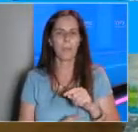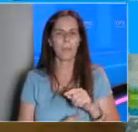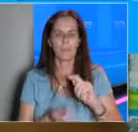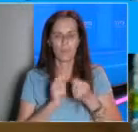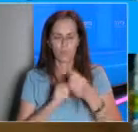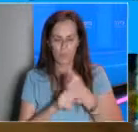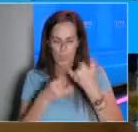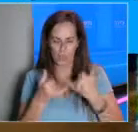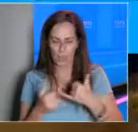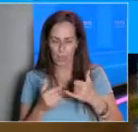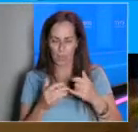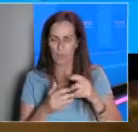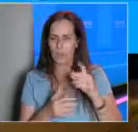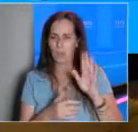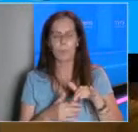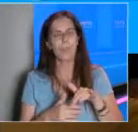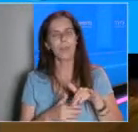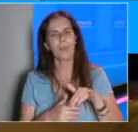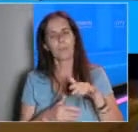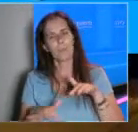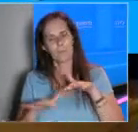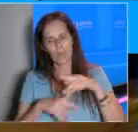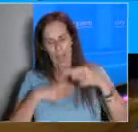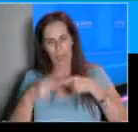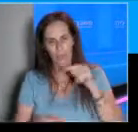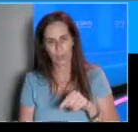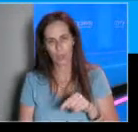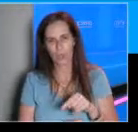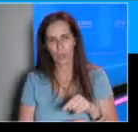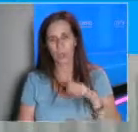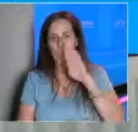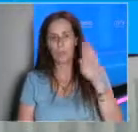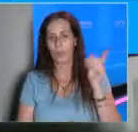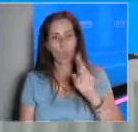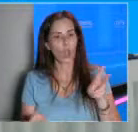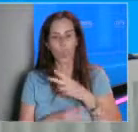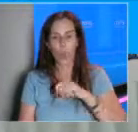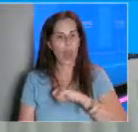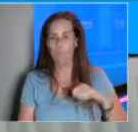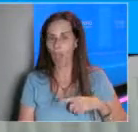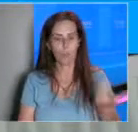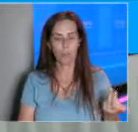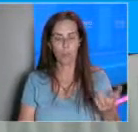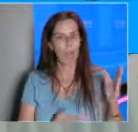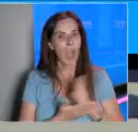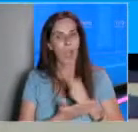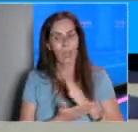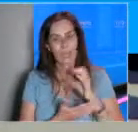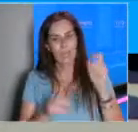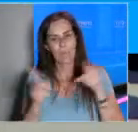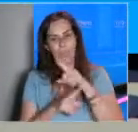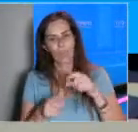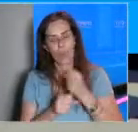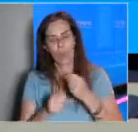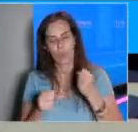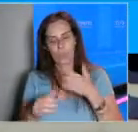בשינוי שהם עשו עכשיו בחוק יסוד הממשלה, עם הממשלה החילופית הזאת, ביבי כבר לא יכול לבד לקבוע אם הוא מבטל או